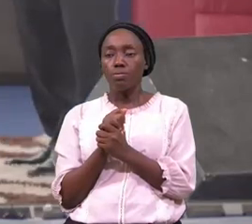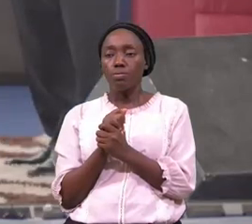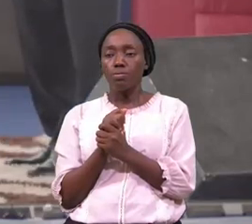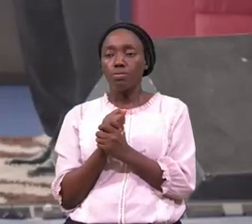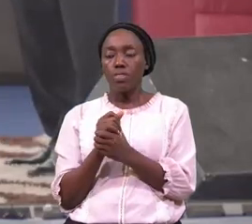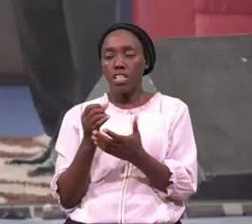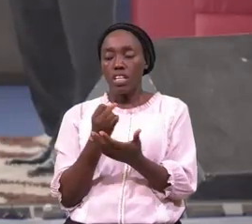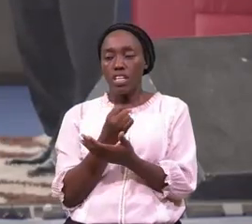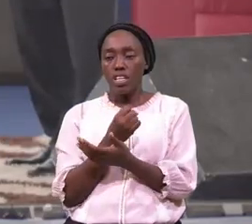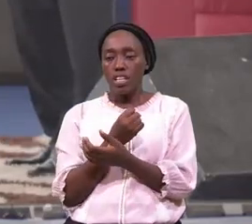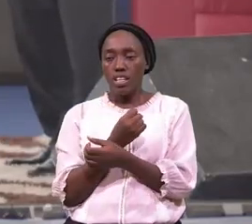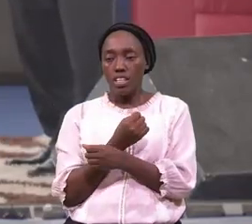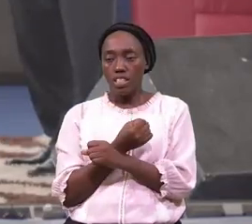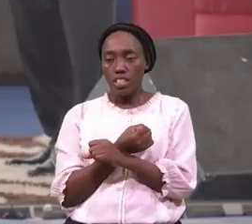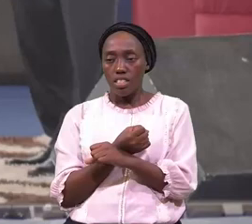dedans.